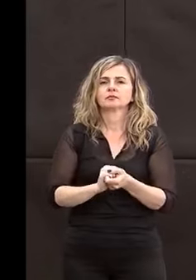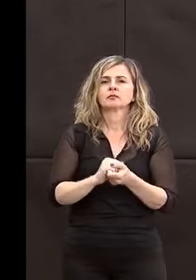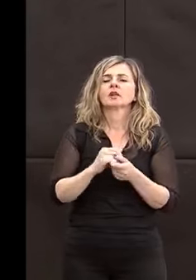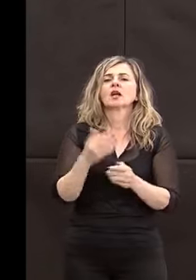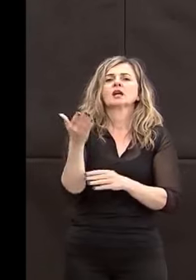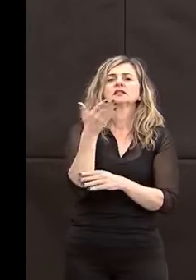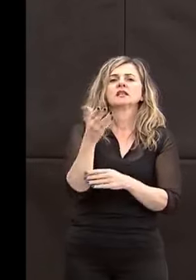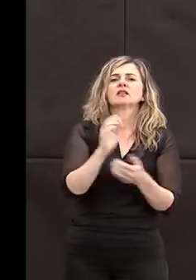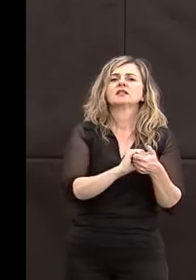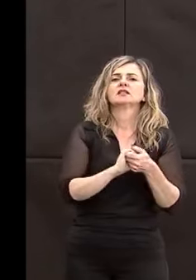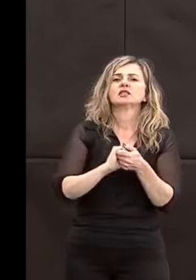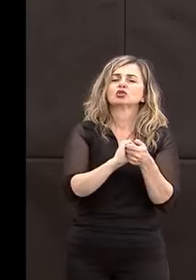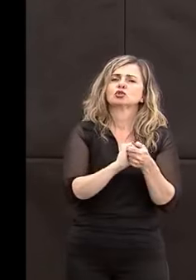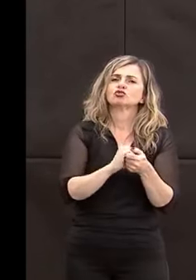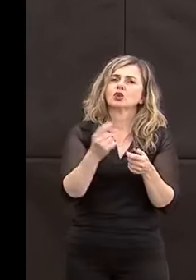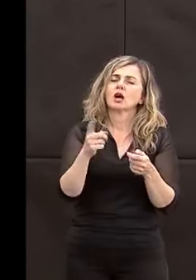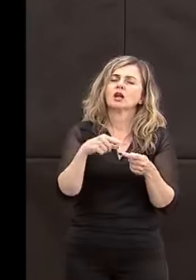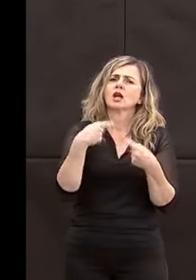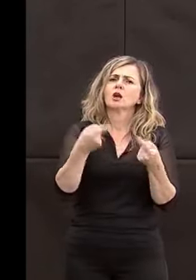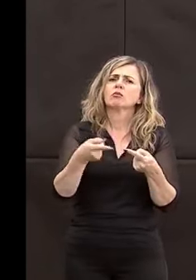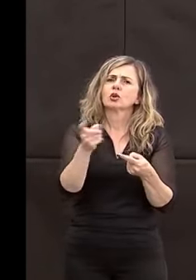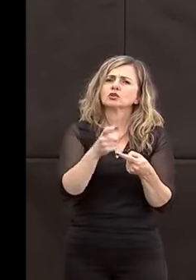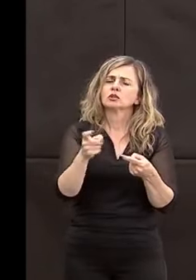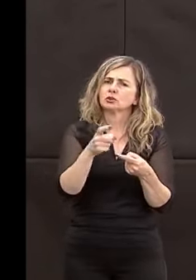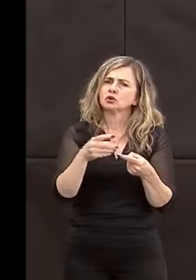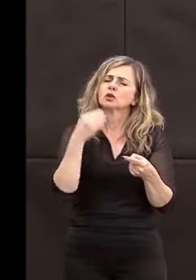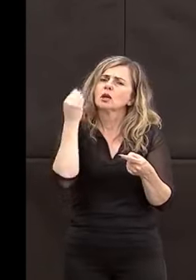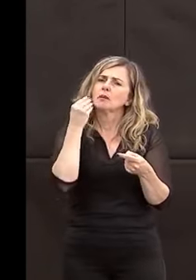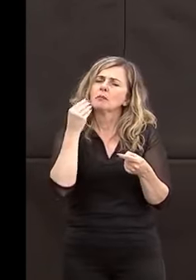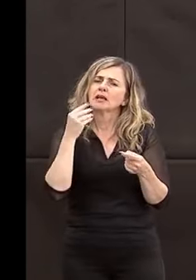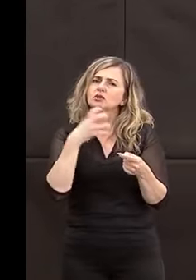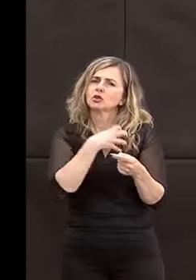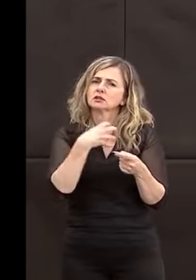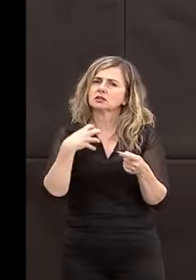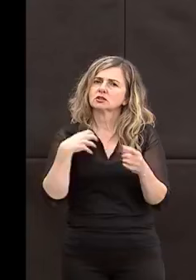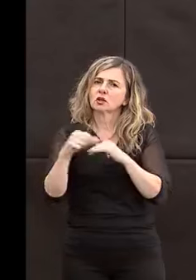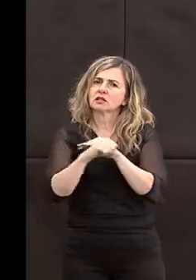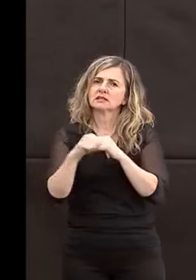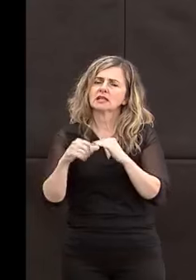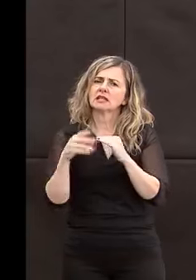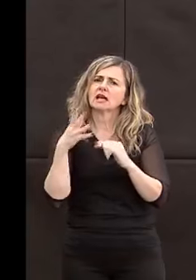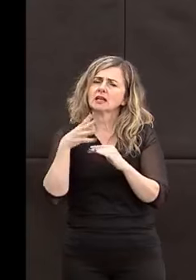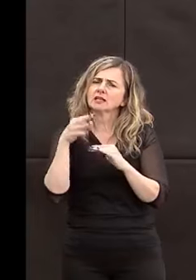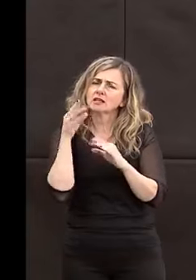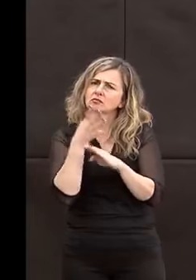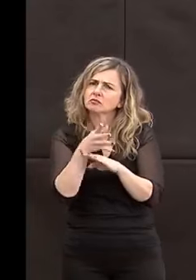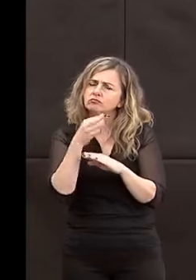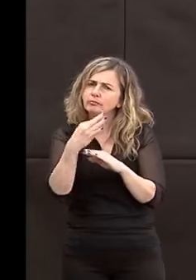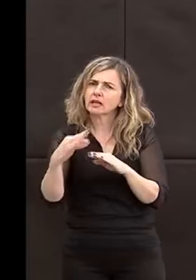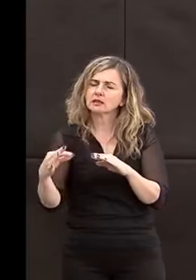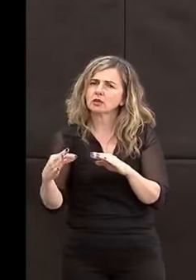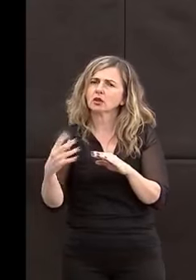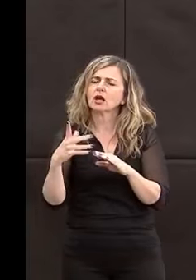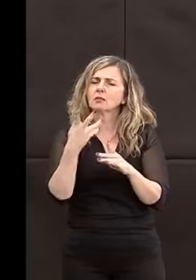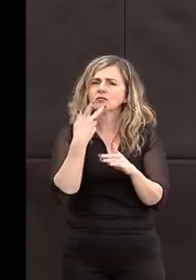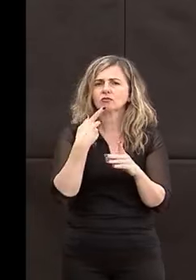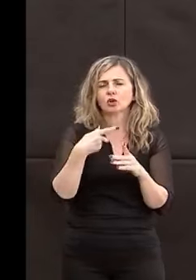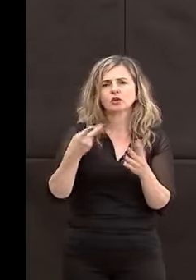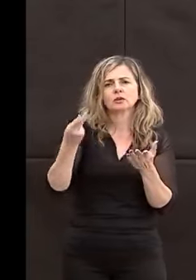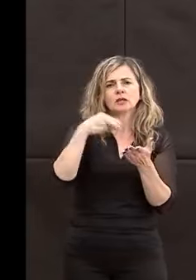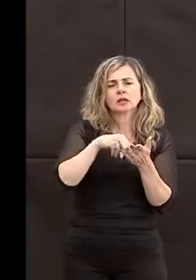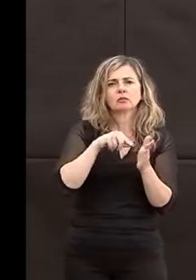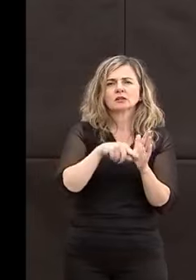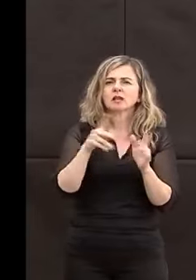sociali dopo nei prossimi giorni penso che l'assessore segnala entrerà molto più in particolare però devo riportare il fatto che in